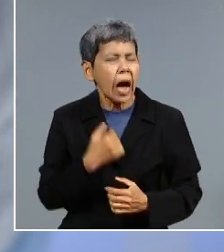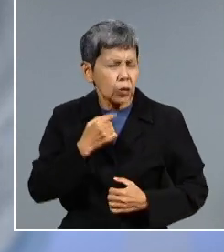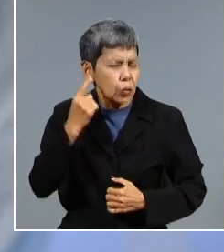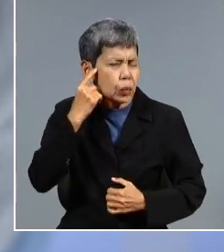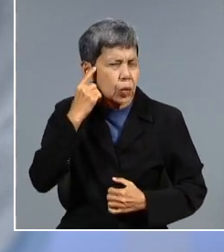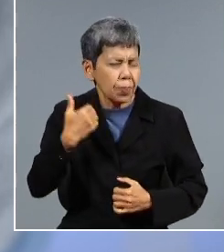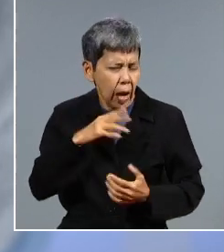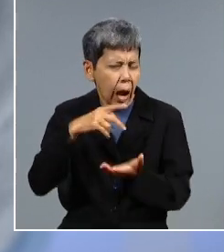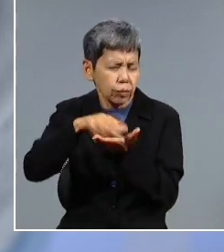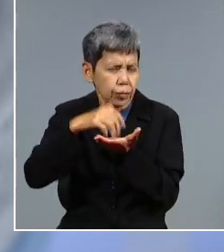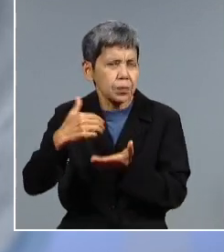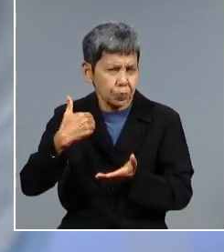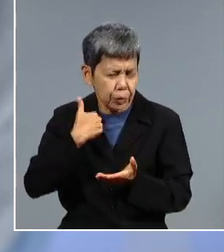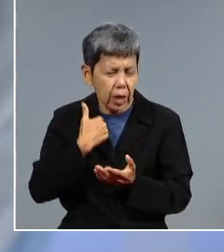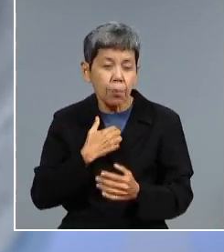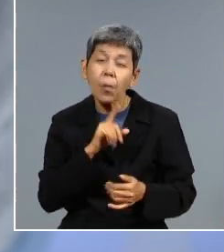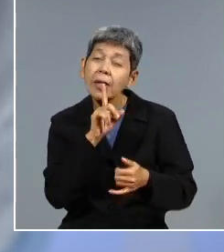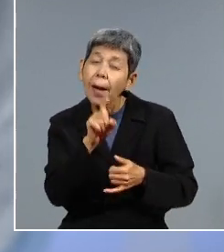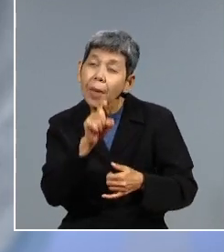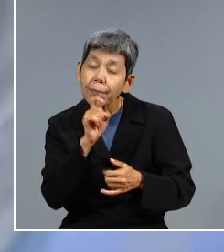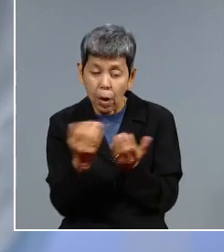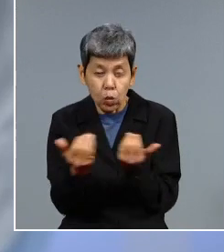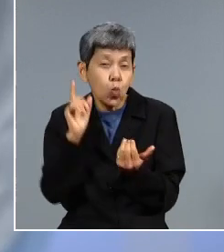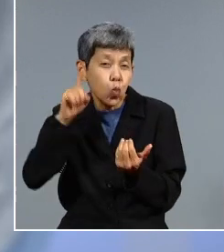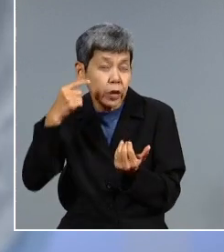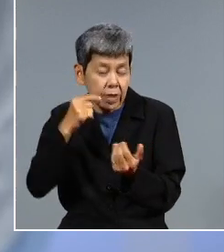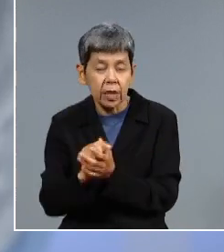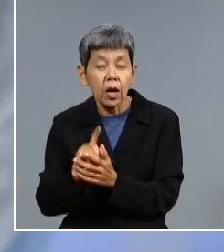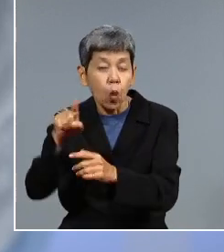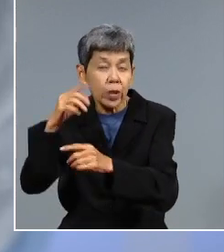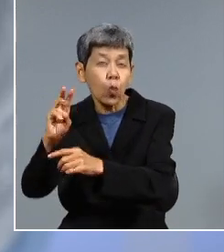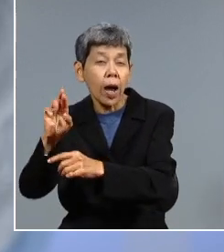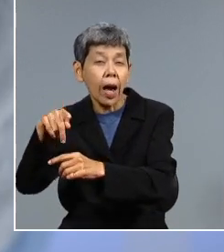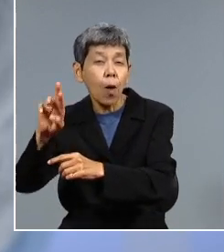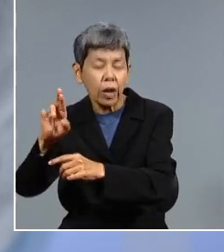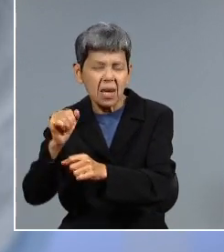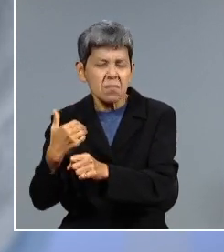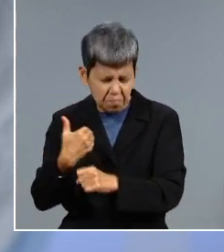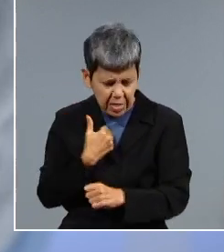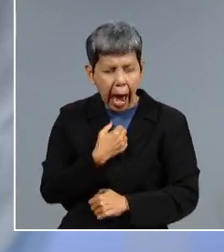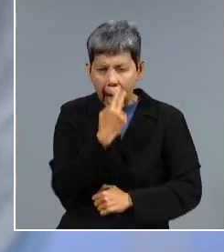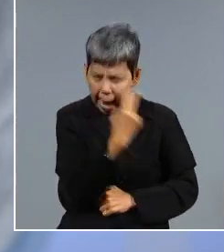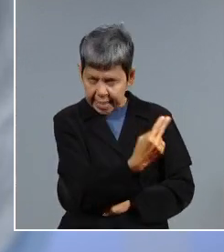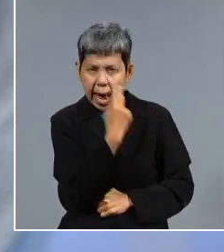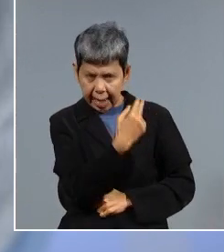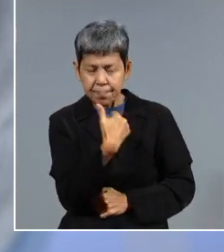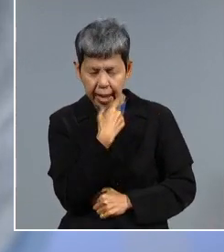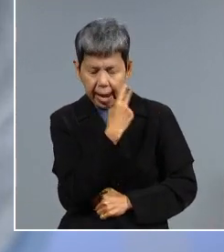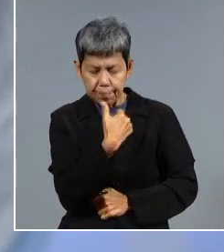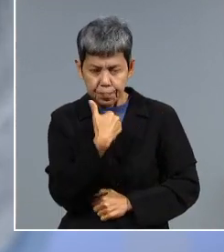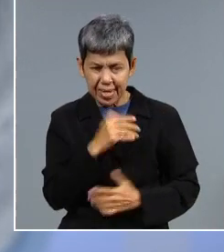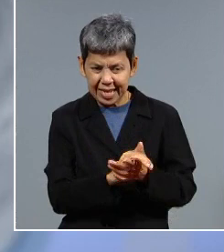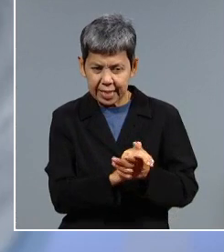มีข่าวออกมาหรือผมสัมภาษณ์ทางฝั่งของลูกสาวของคุณว่าพรเธอก็บอกว่ามีคนเห็นนะฮะ